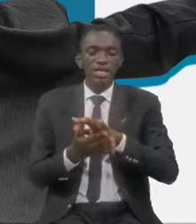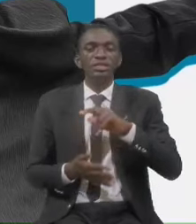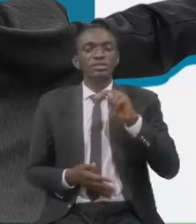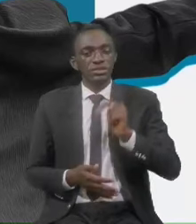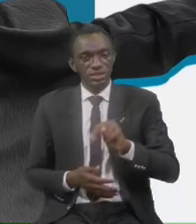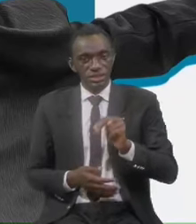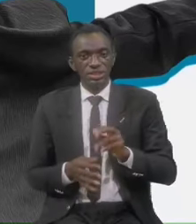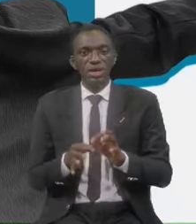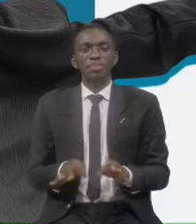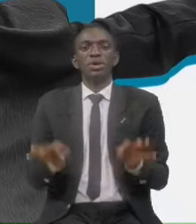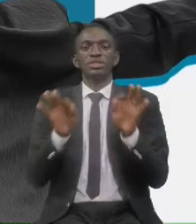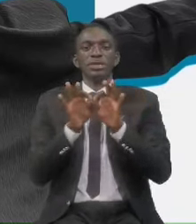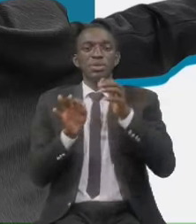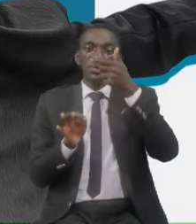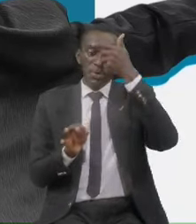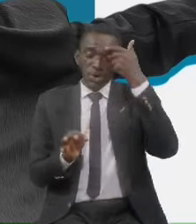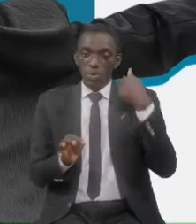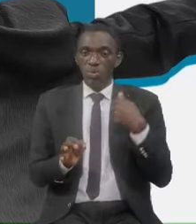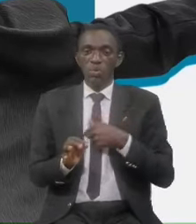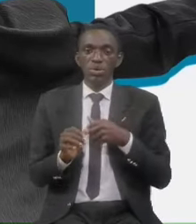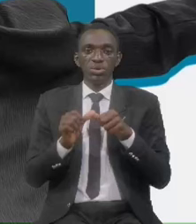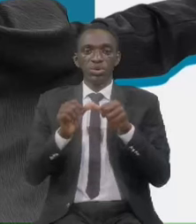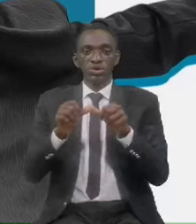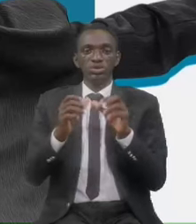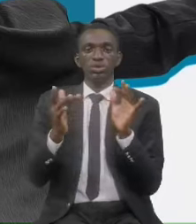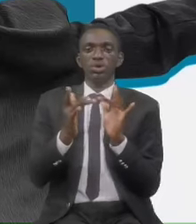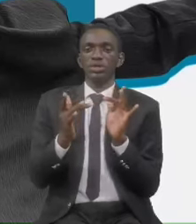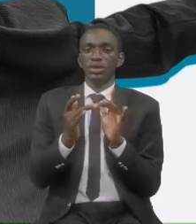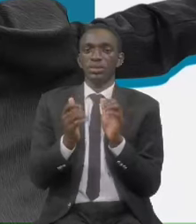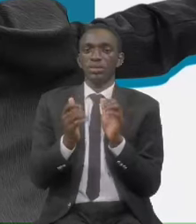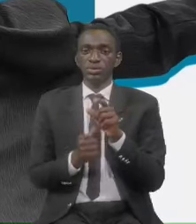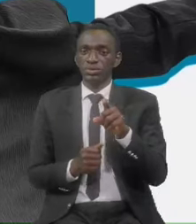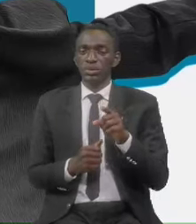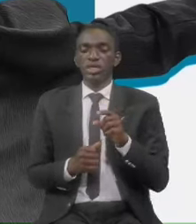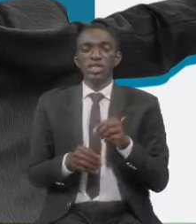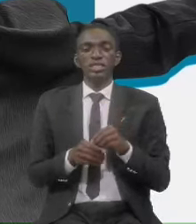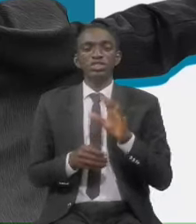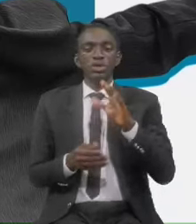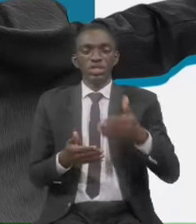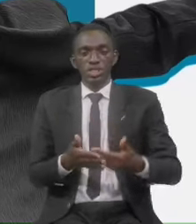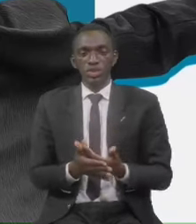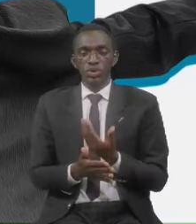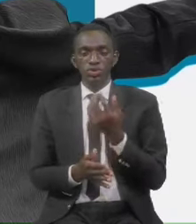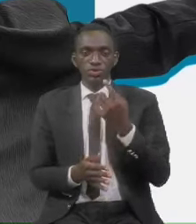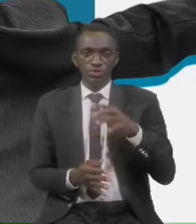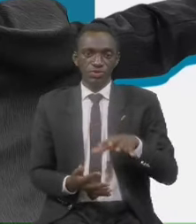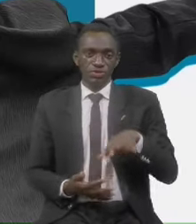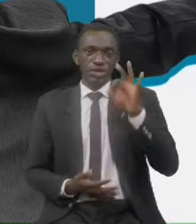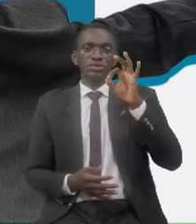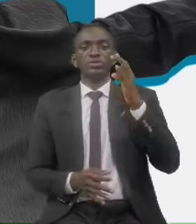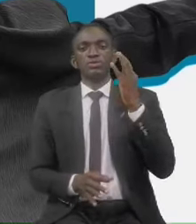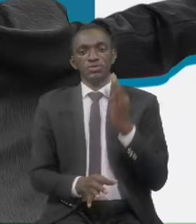C'est essentiel pour notre contact continuel avec vous, afin de vous aider dans votre foi.